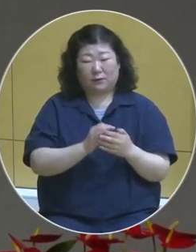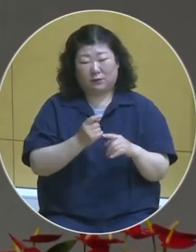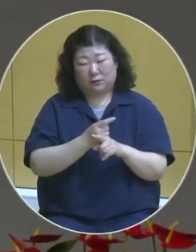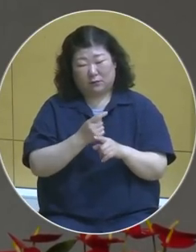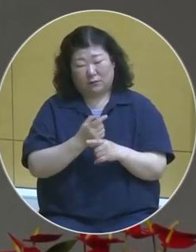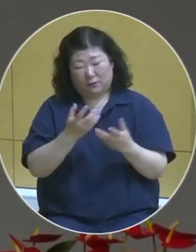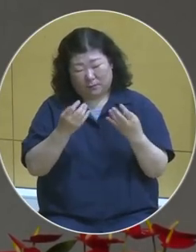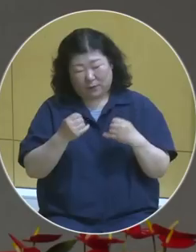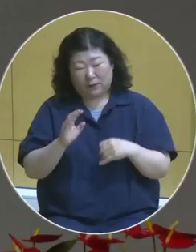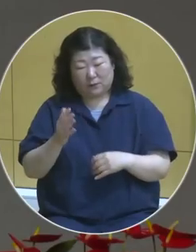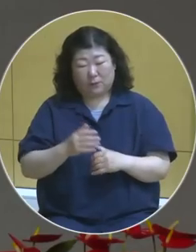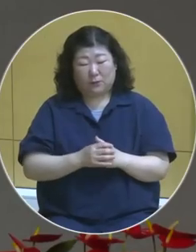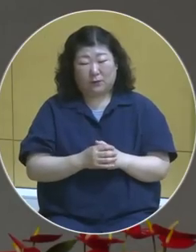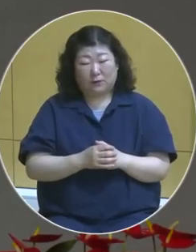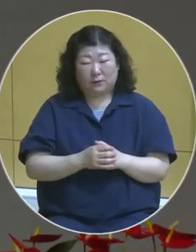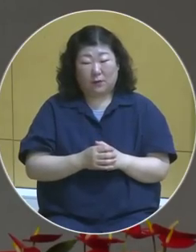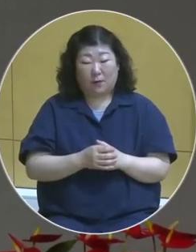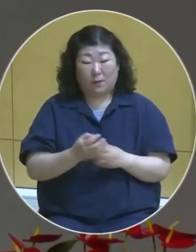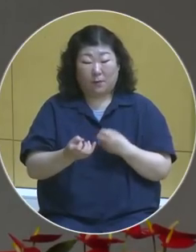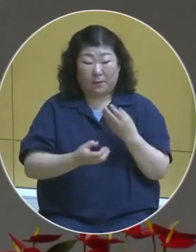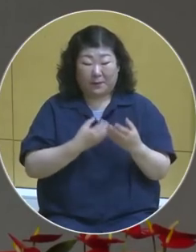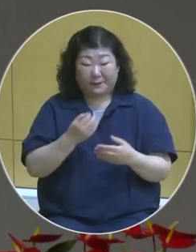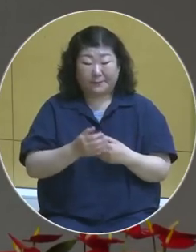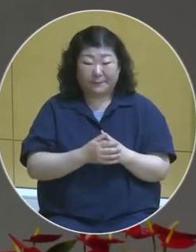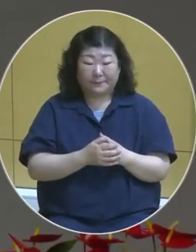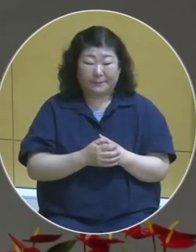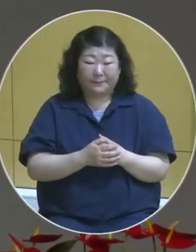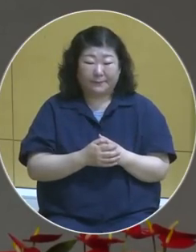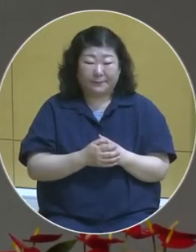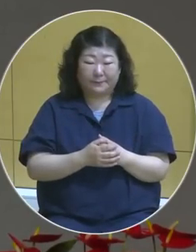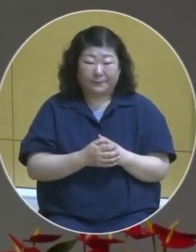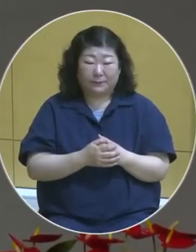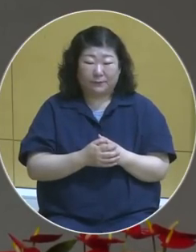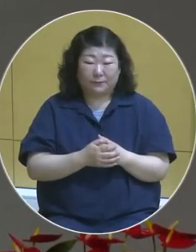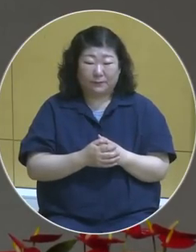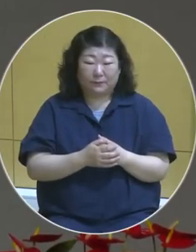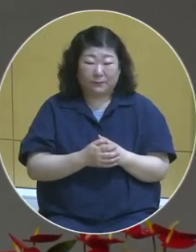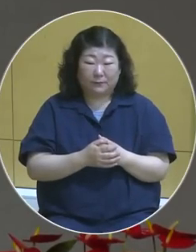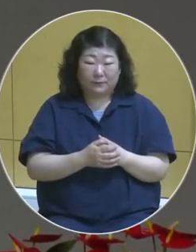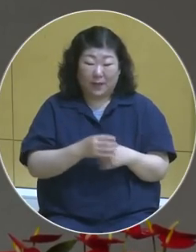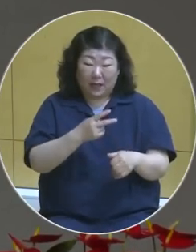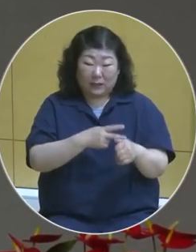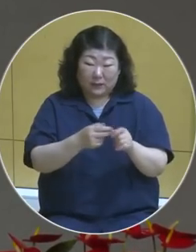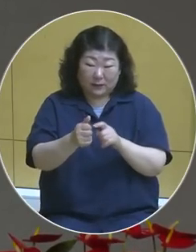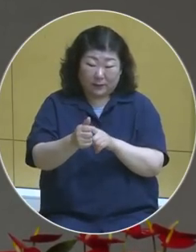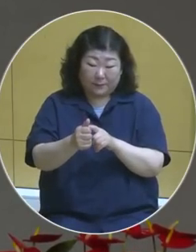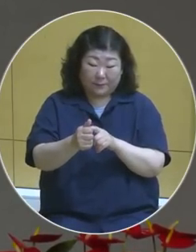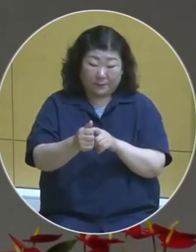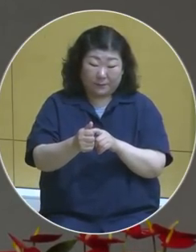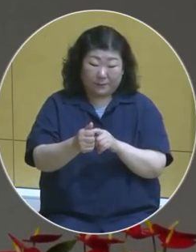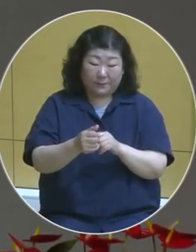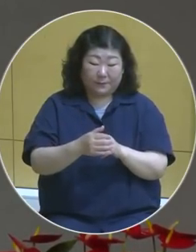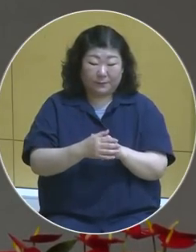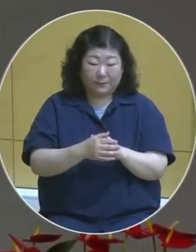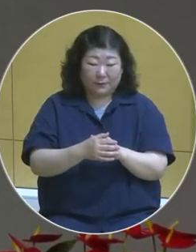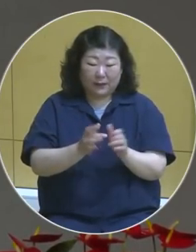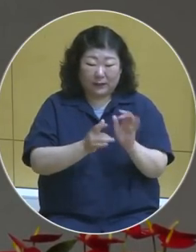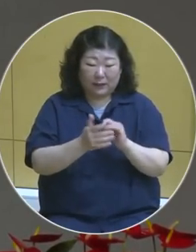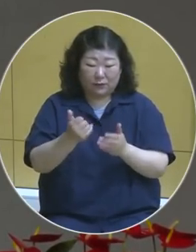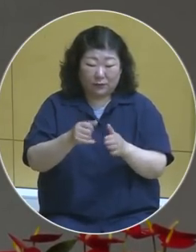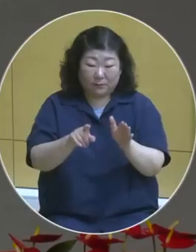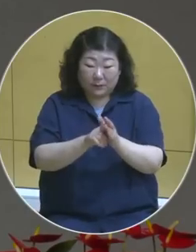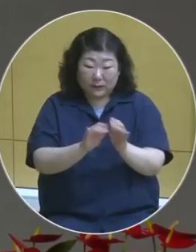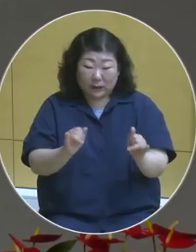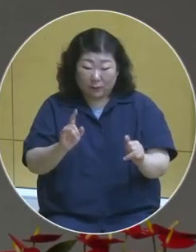여러분, 이 사람의 신앙 고백을 보면 아, 예수 믿는 사람이 어떤 자세로 살아야 되는가